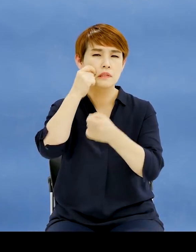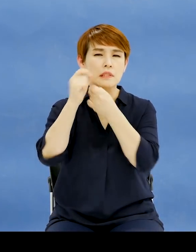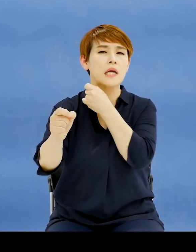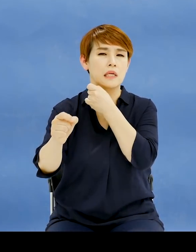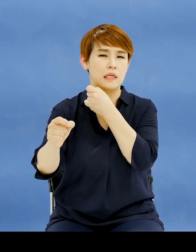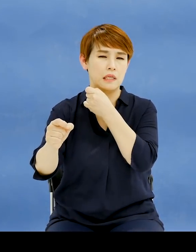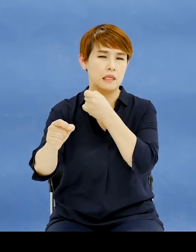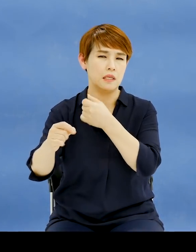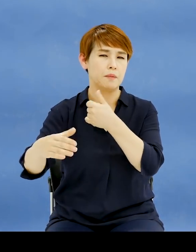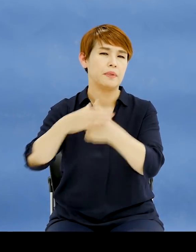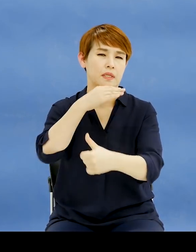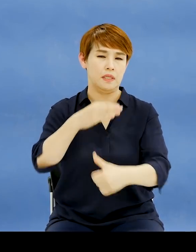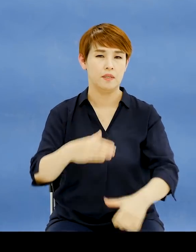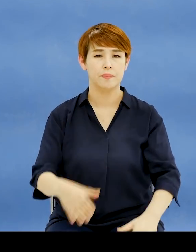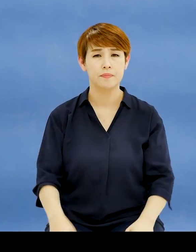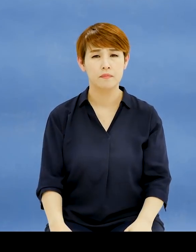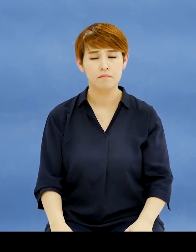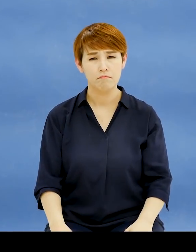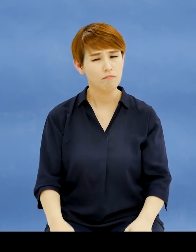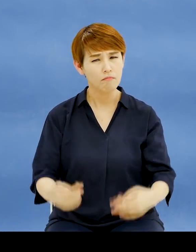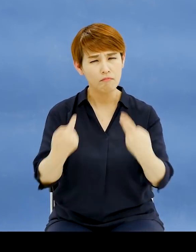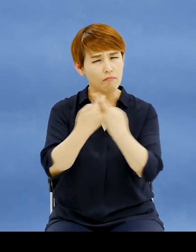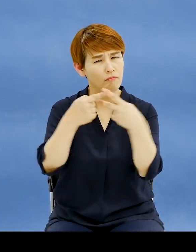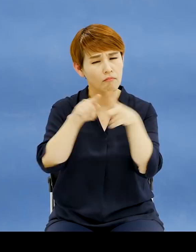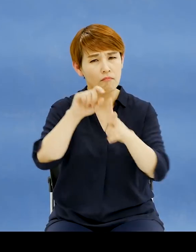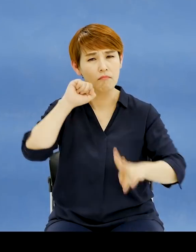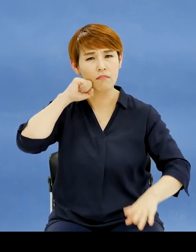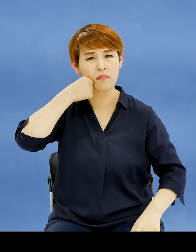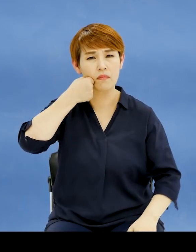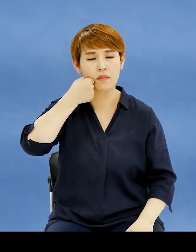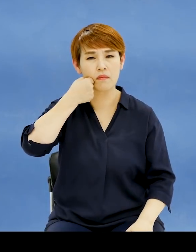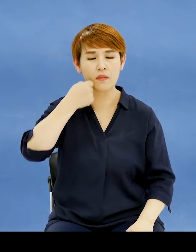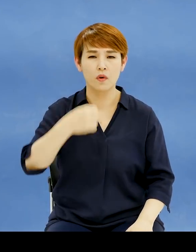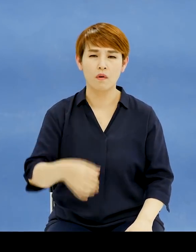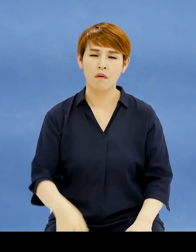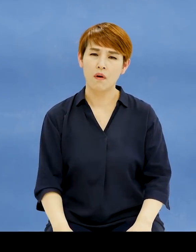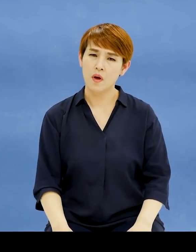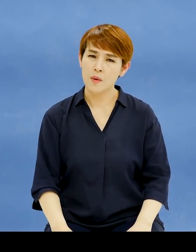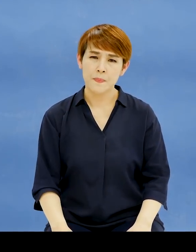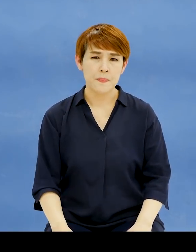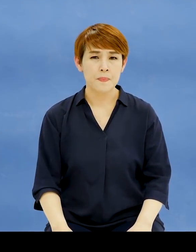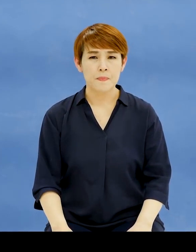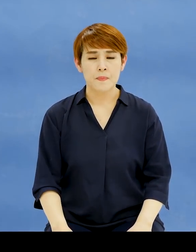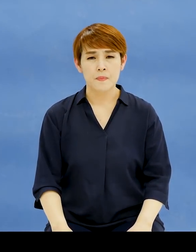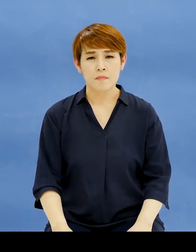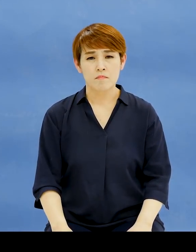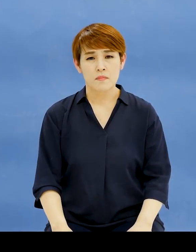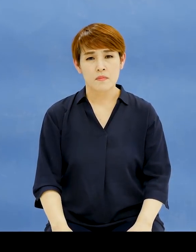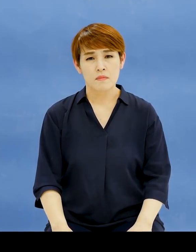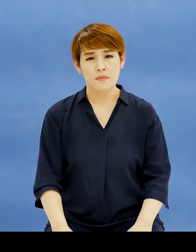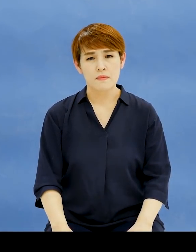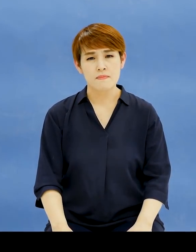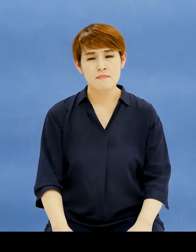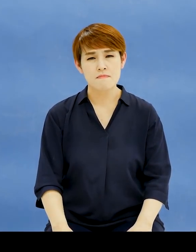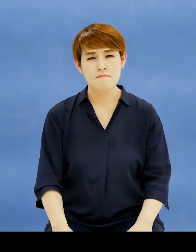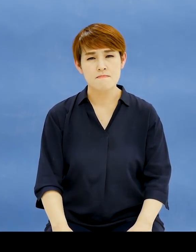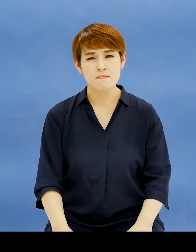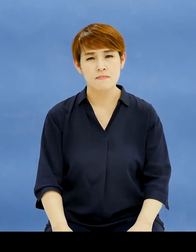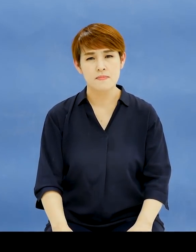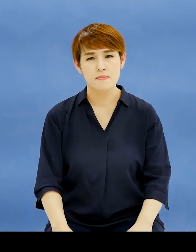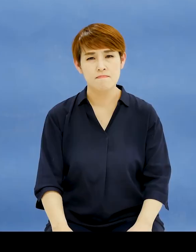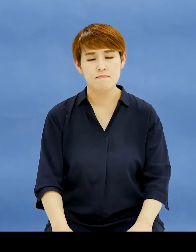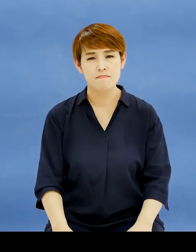사기거든요. 사기를 당하셨어요. 네, 그래서 그런 게 이해가 안 갔어요. 예. 그래서 정말 저는 거기에서